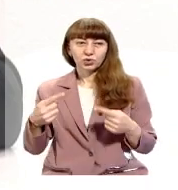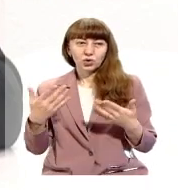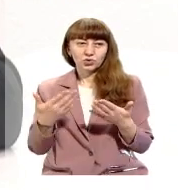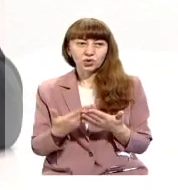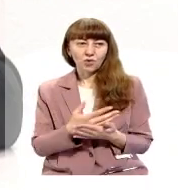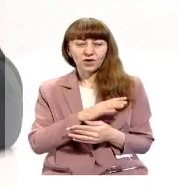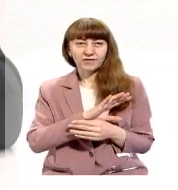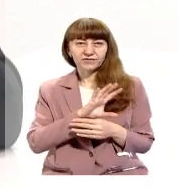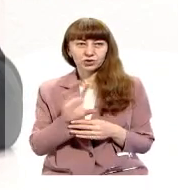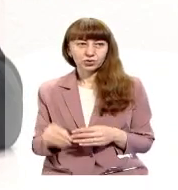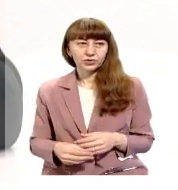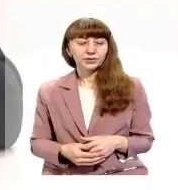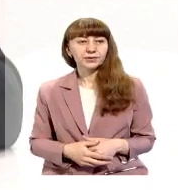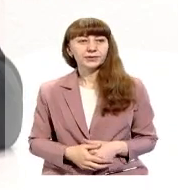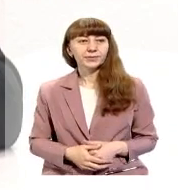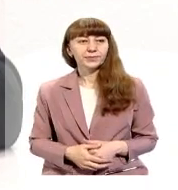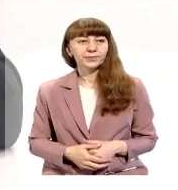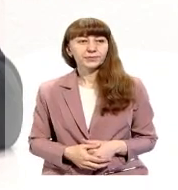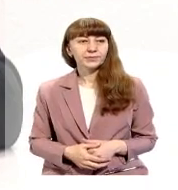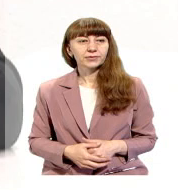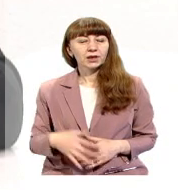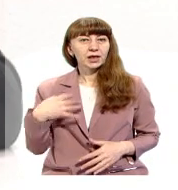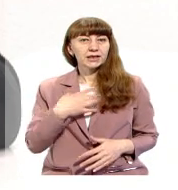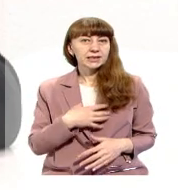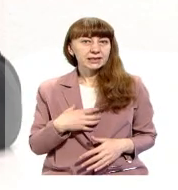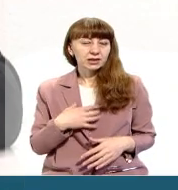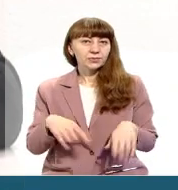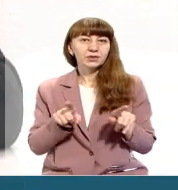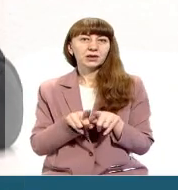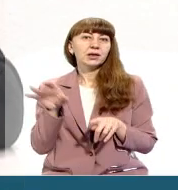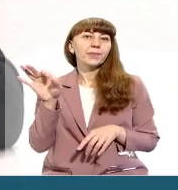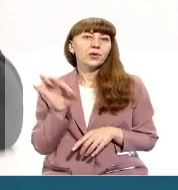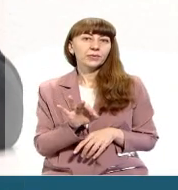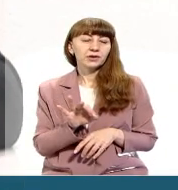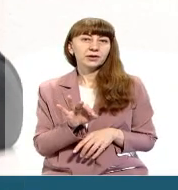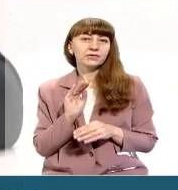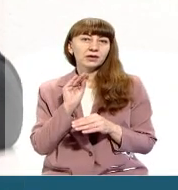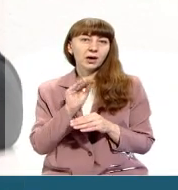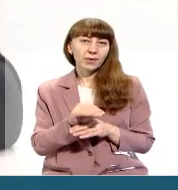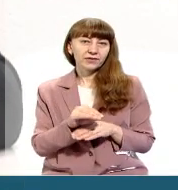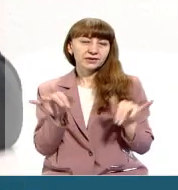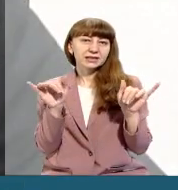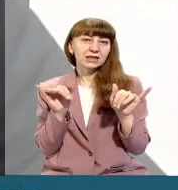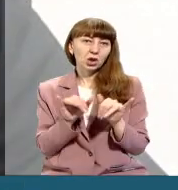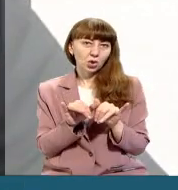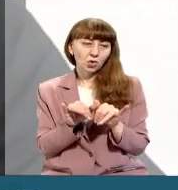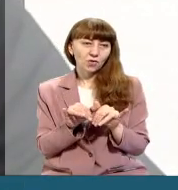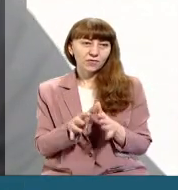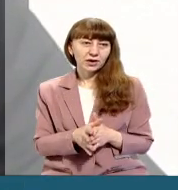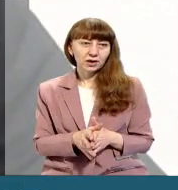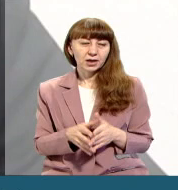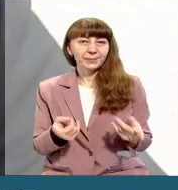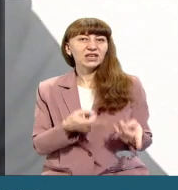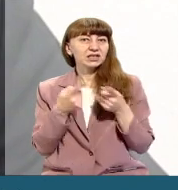новое и из значимых таких моментов это конечно добавилось столовая у нас был перене